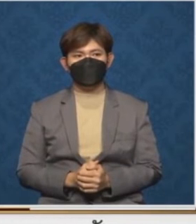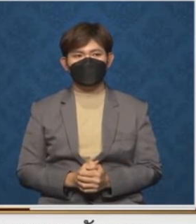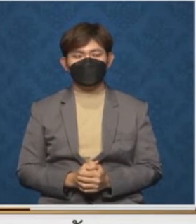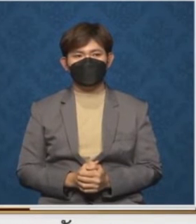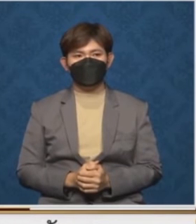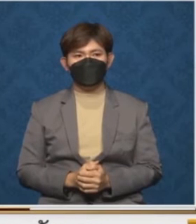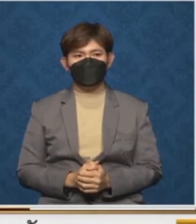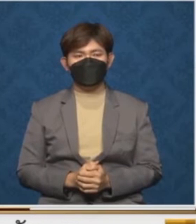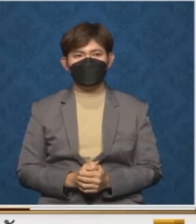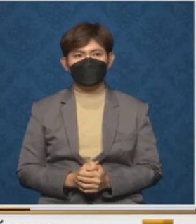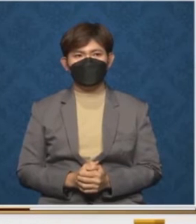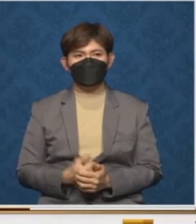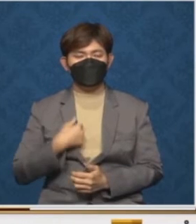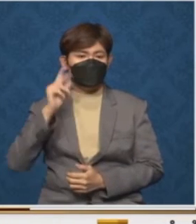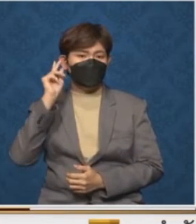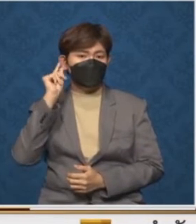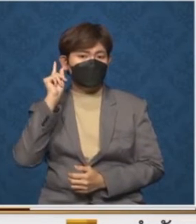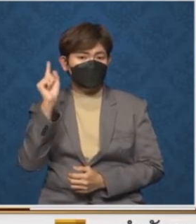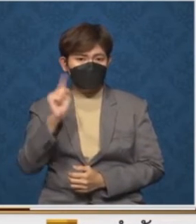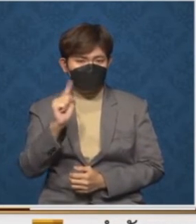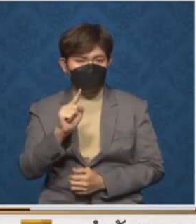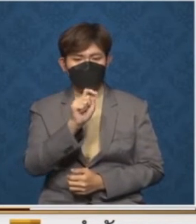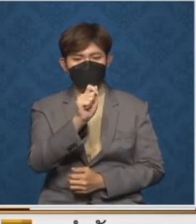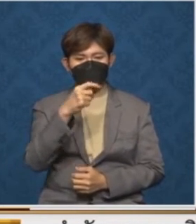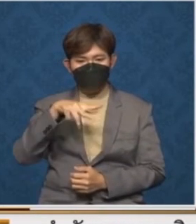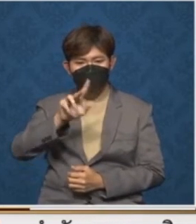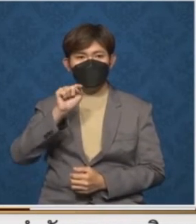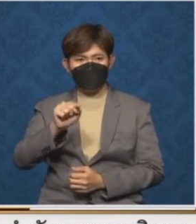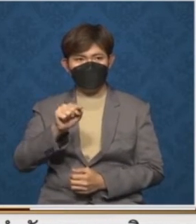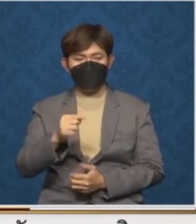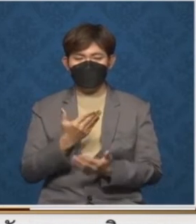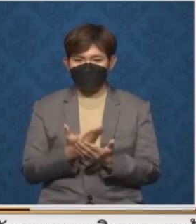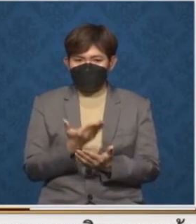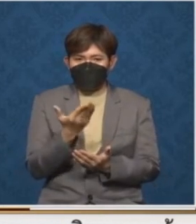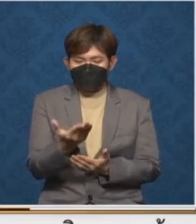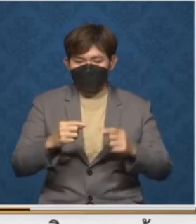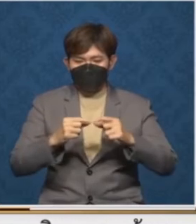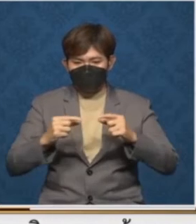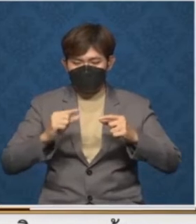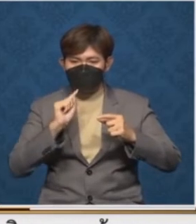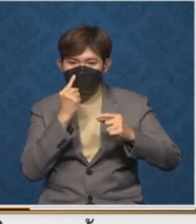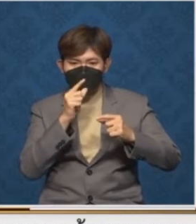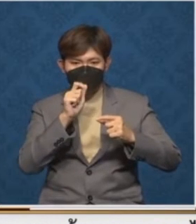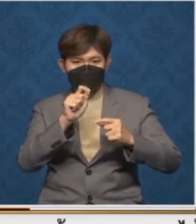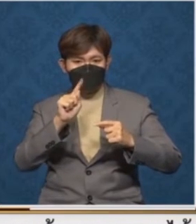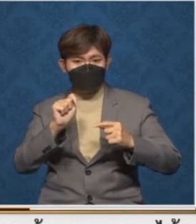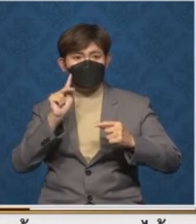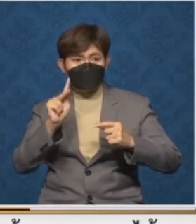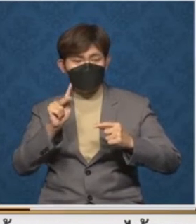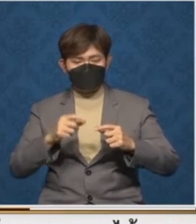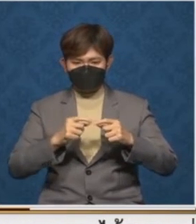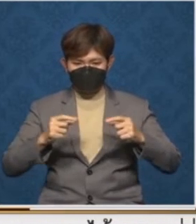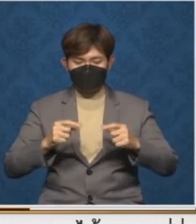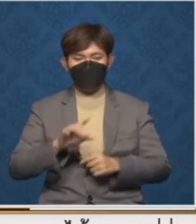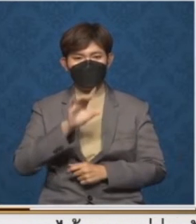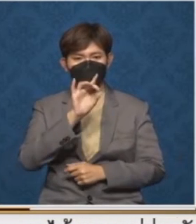11 สิงหาคมครับทานไปดูนะครมีข้าวออกมาวาจะมีอยางนี้ก็จะเปิดการประมูลนะัไปดูแผนต่อไปครับภา